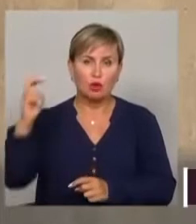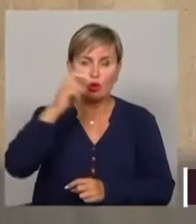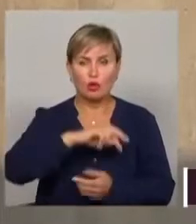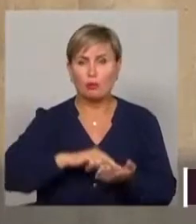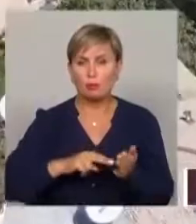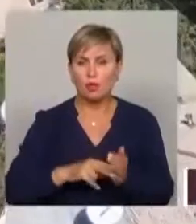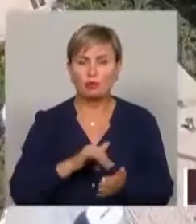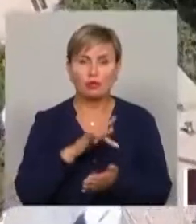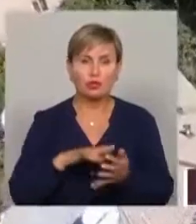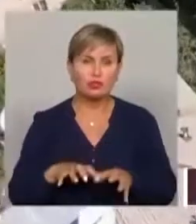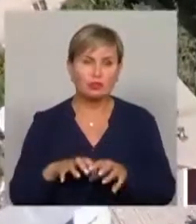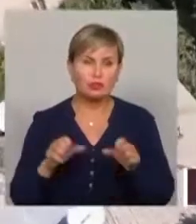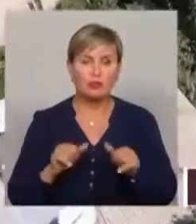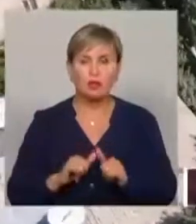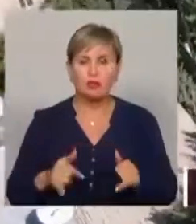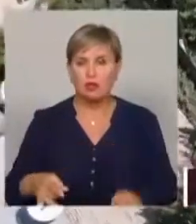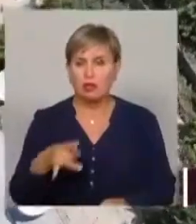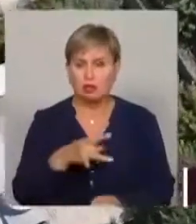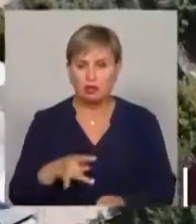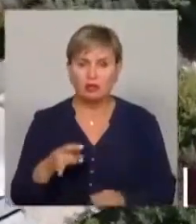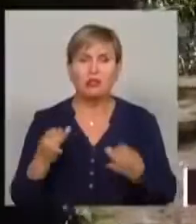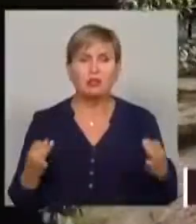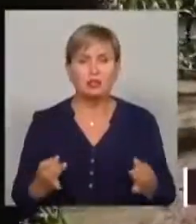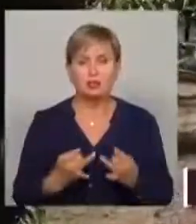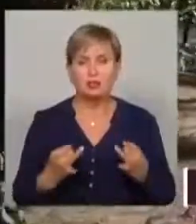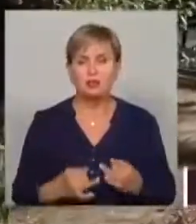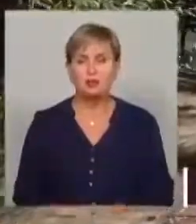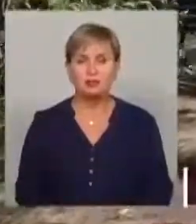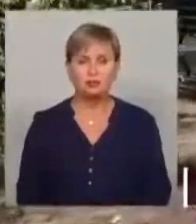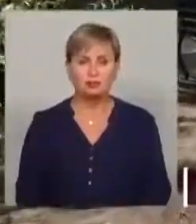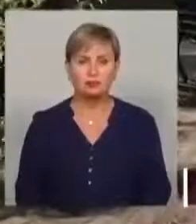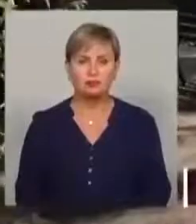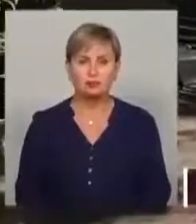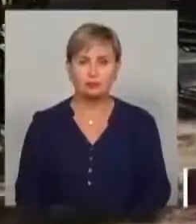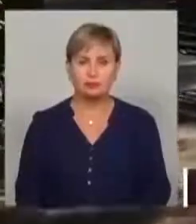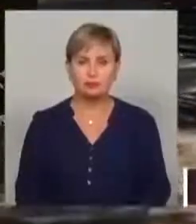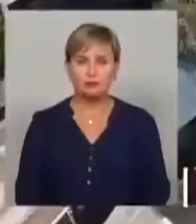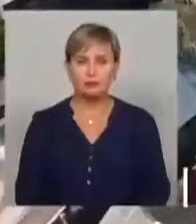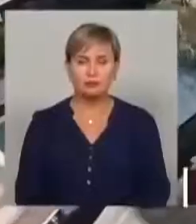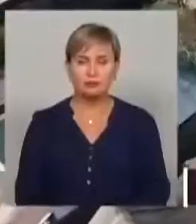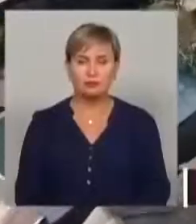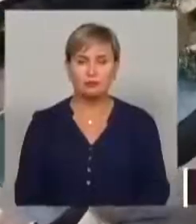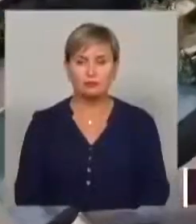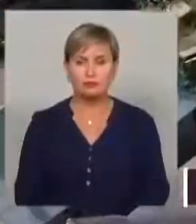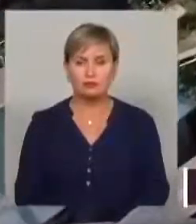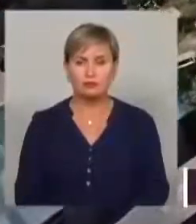у городских властей по развитию района впечатляющие. Айнерфина Рикпаева, телеканал Алматы.